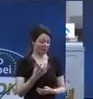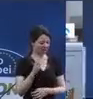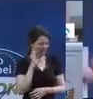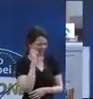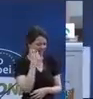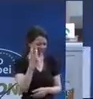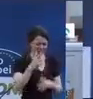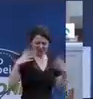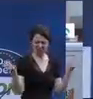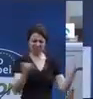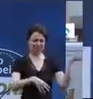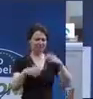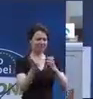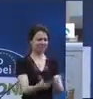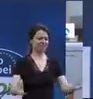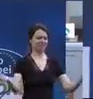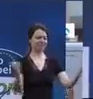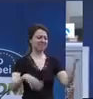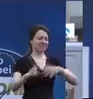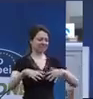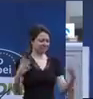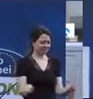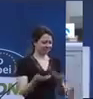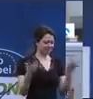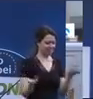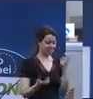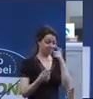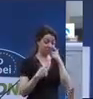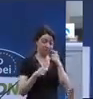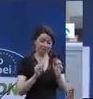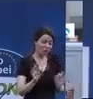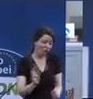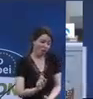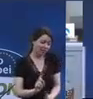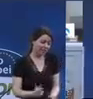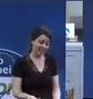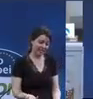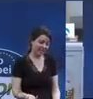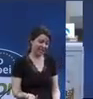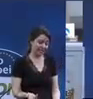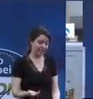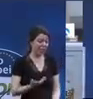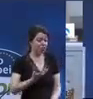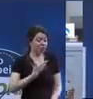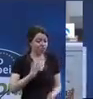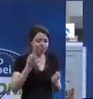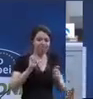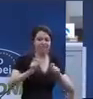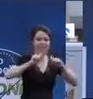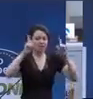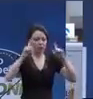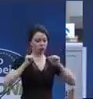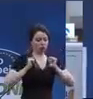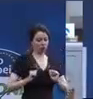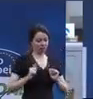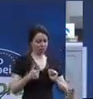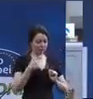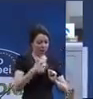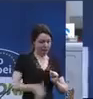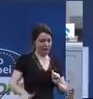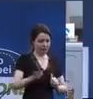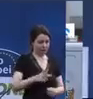Mettiamoci tutto dentro non è così c'è un risveglio civile di questo